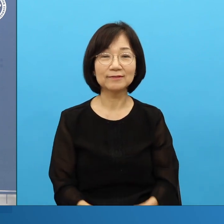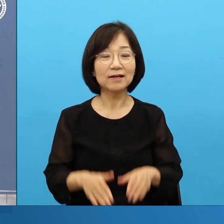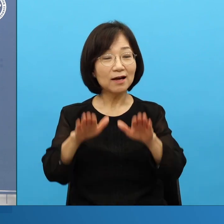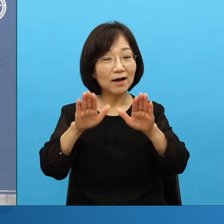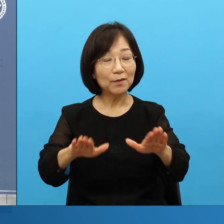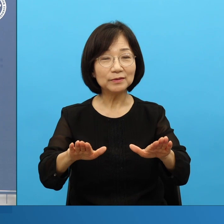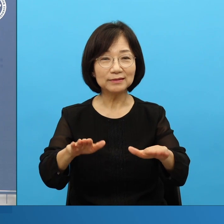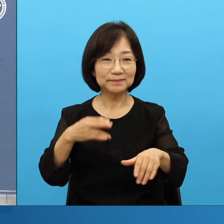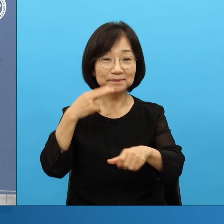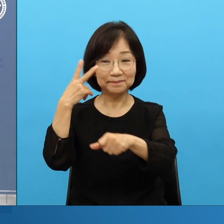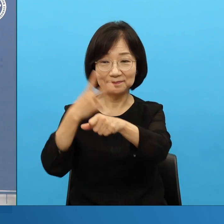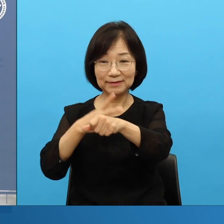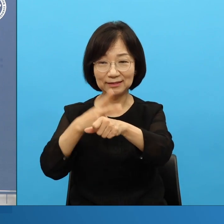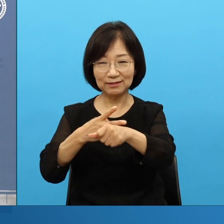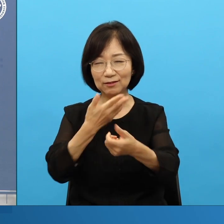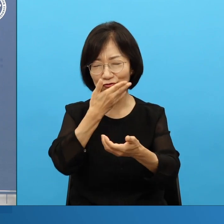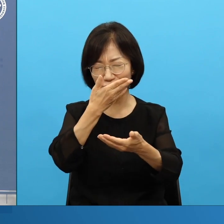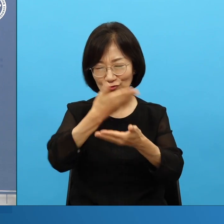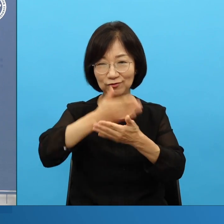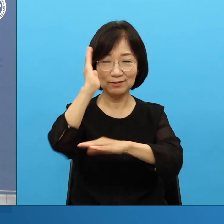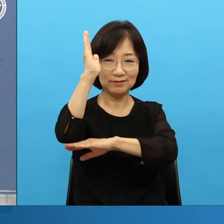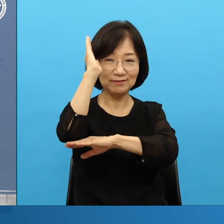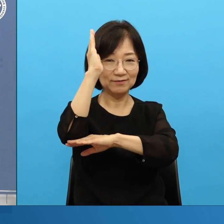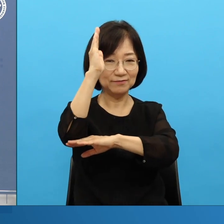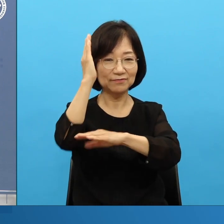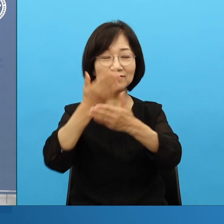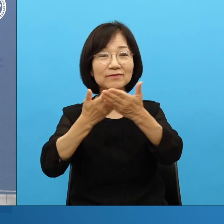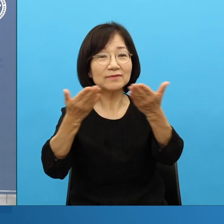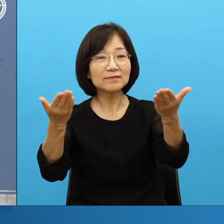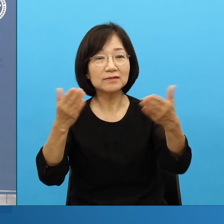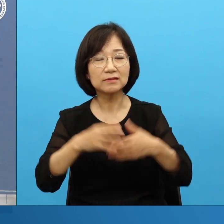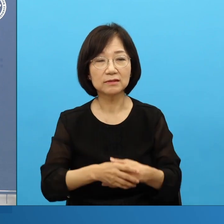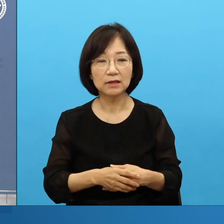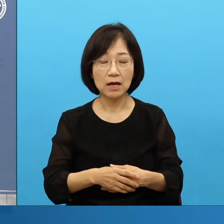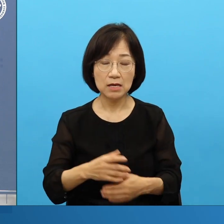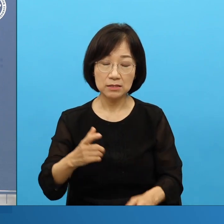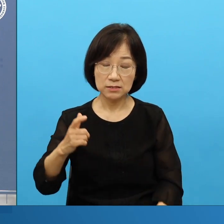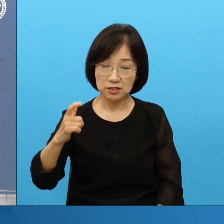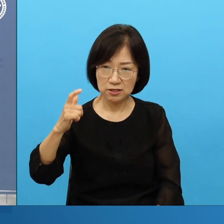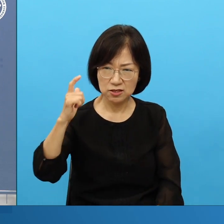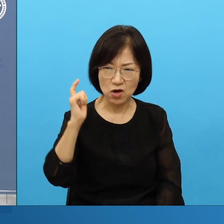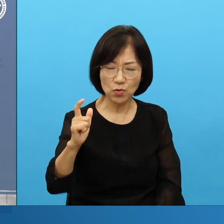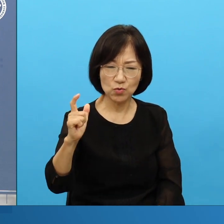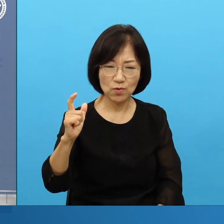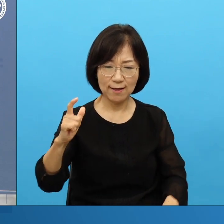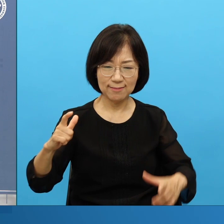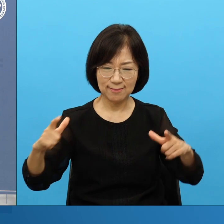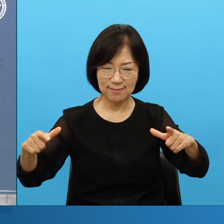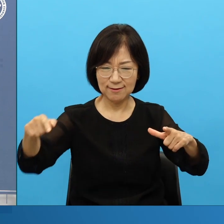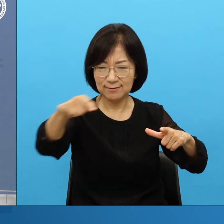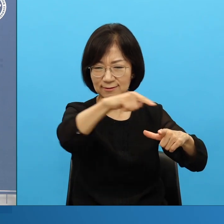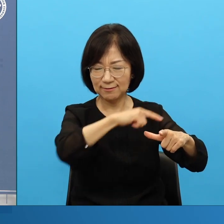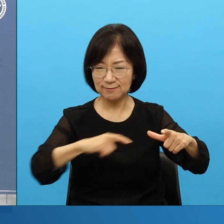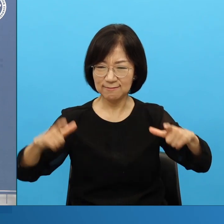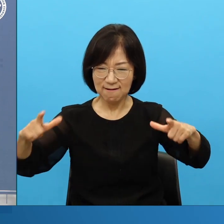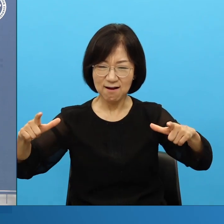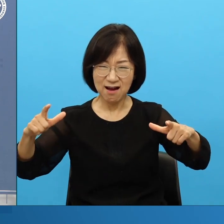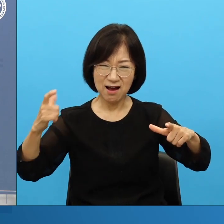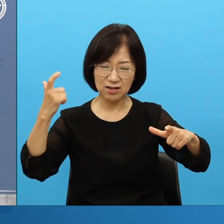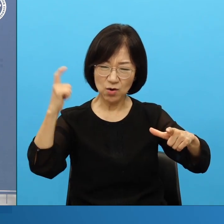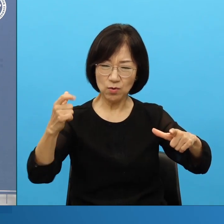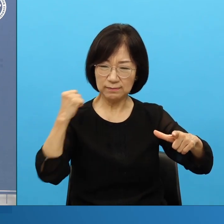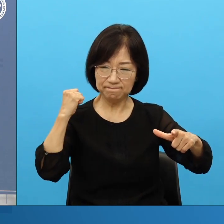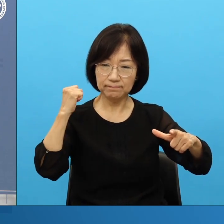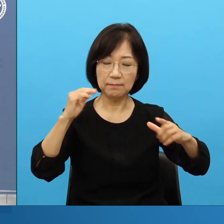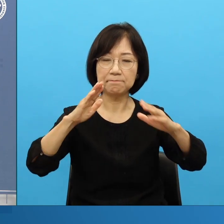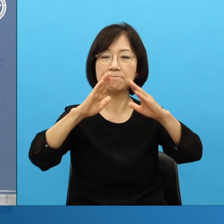중요한 얘기를 했어요. Paul, he speaks about something very important. 견고한 성, 견고한 진 그걸 파해야 된다 그랬습니다.